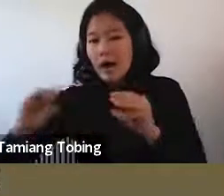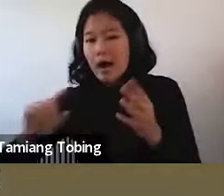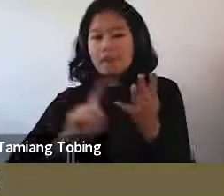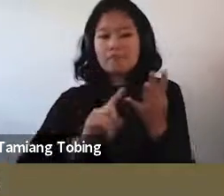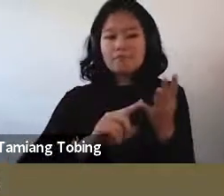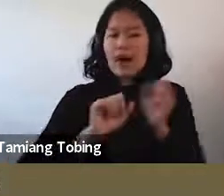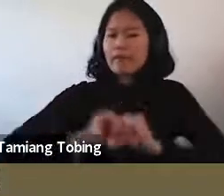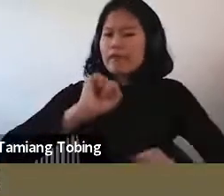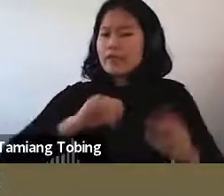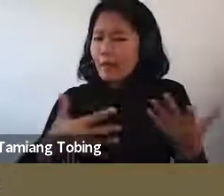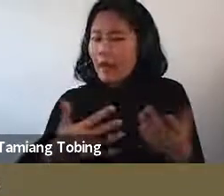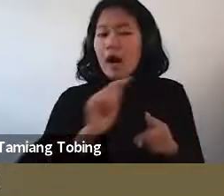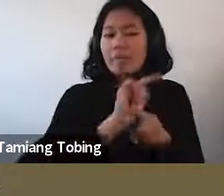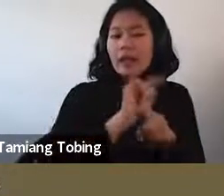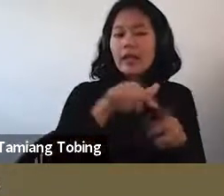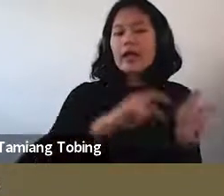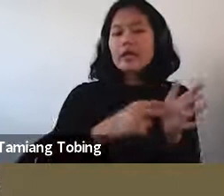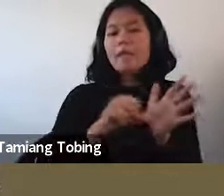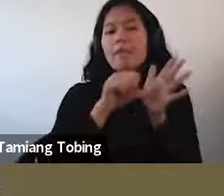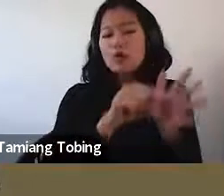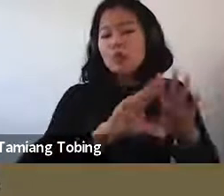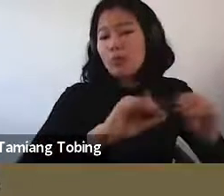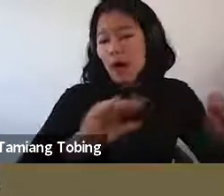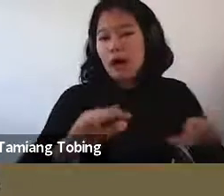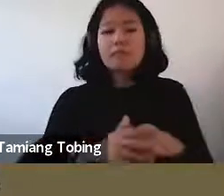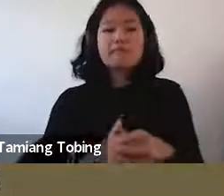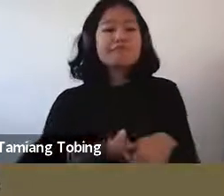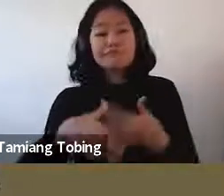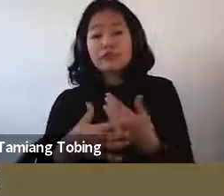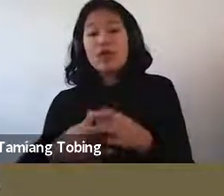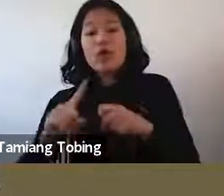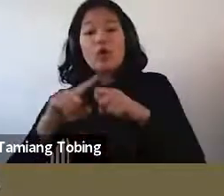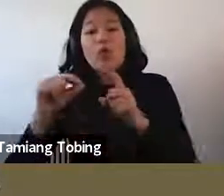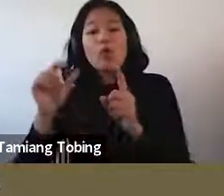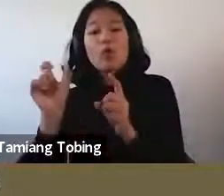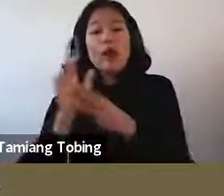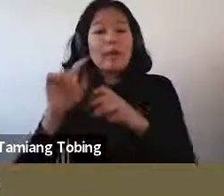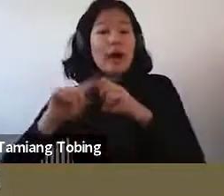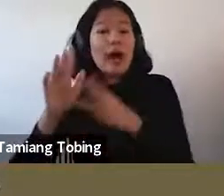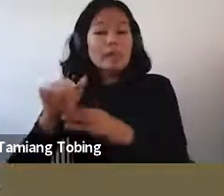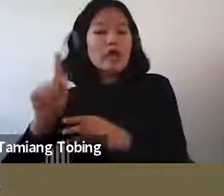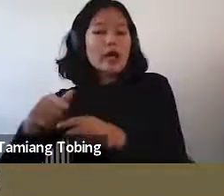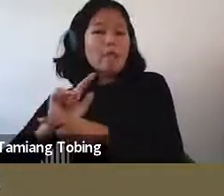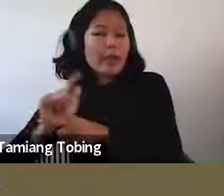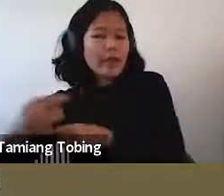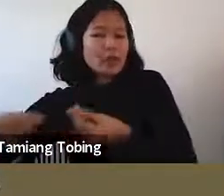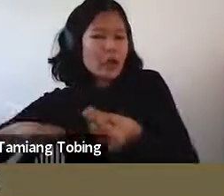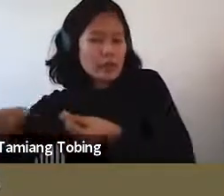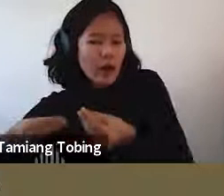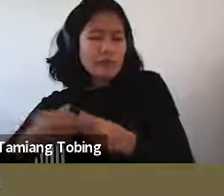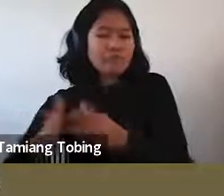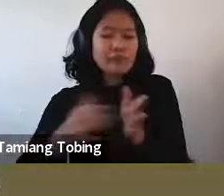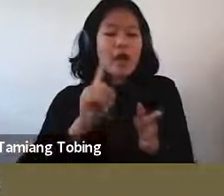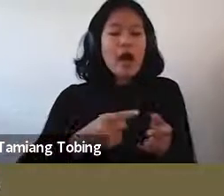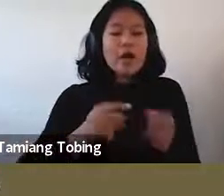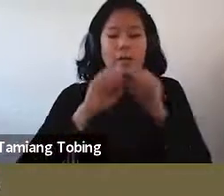aktivitasnya apa? Pelatihan, membantu pemagangan, kemudian yang koperasi UMKM, ada pelatihan kewirausahaan, ada pemasaran